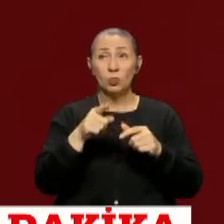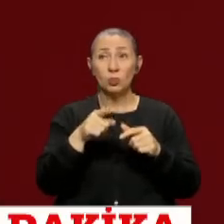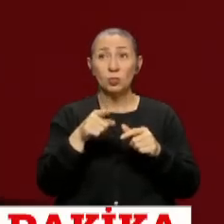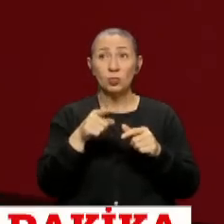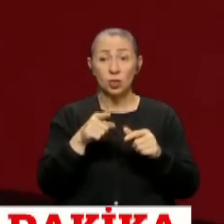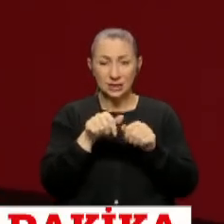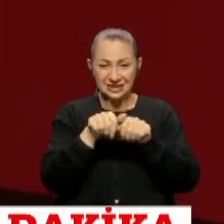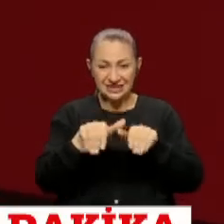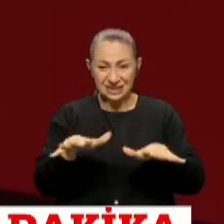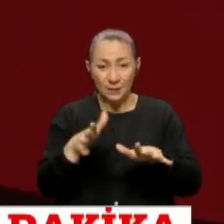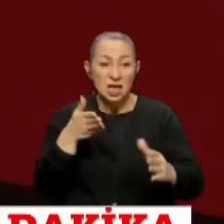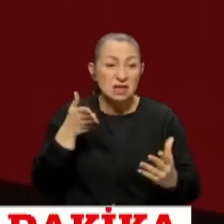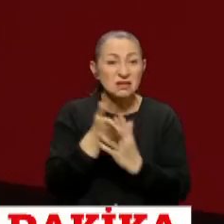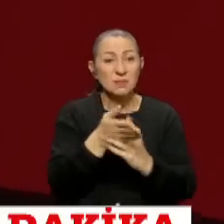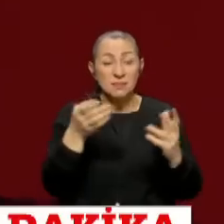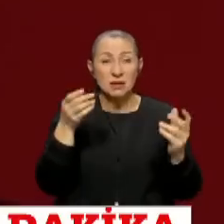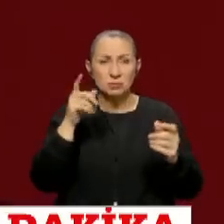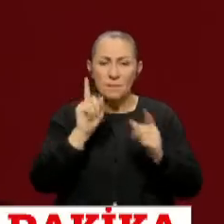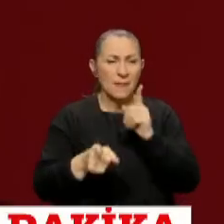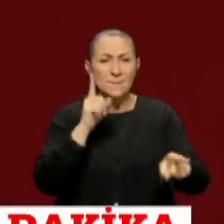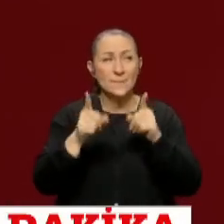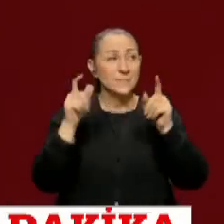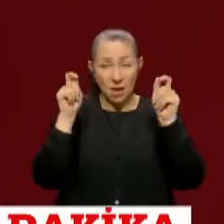bu mekanizmaya müdahale edenler